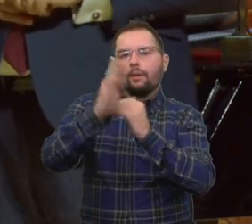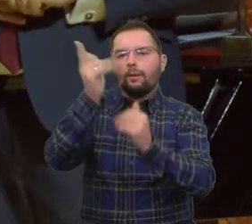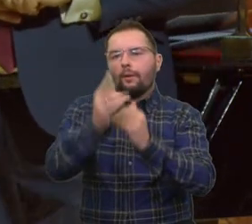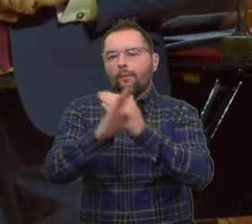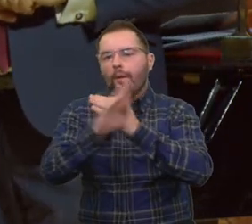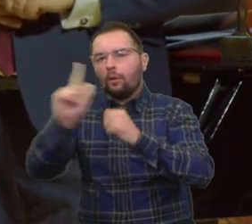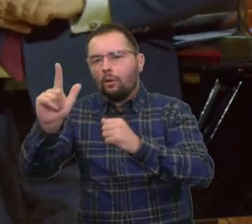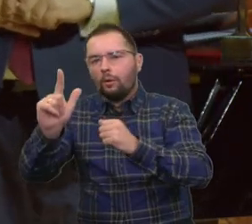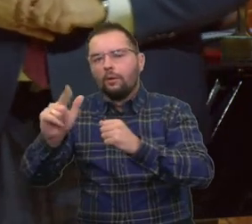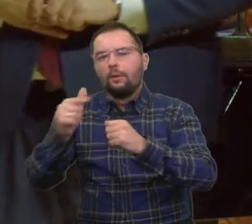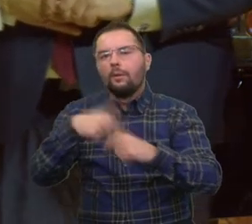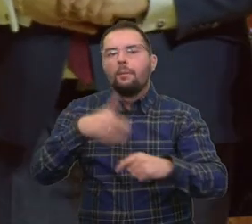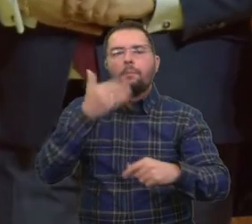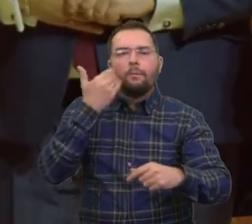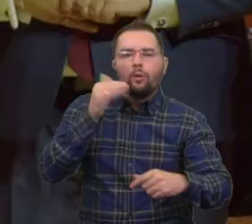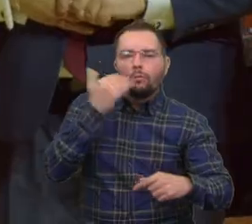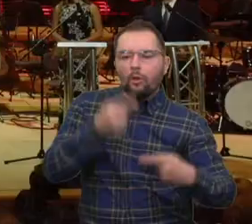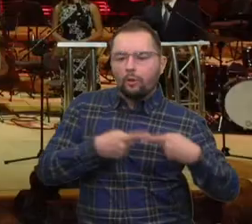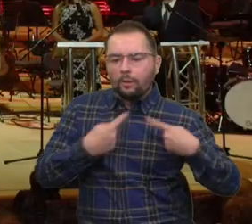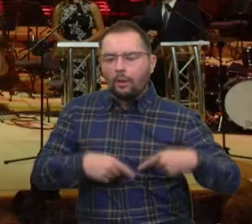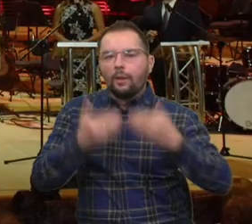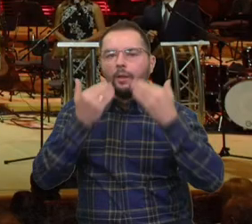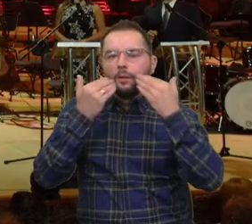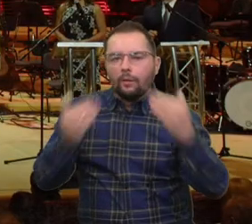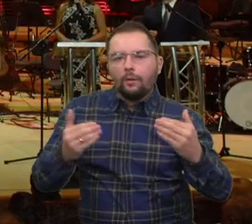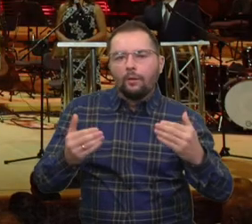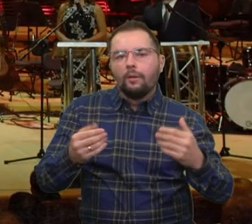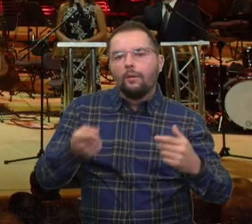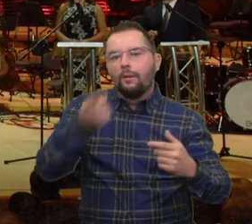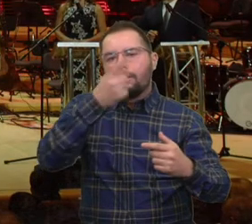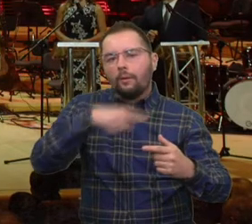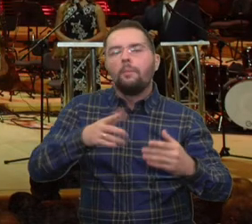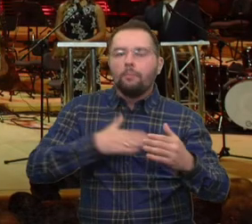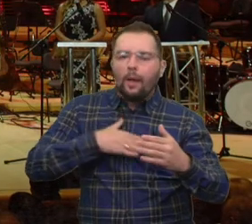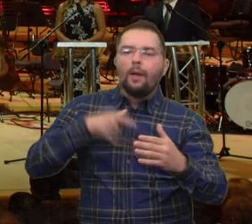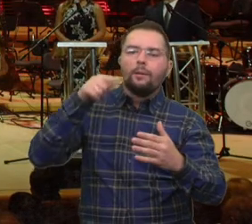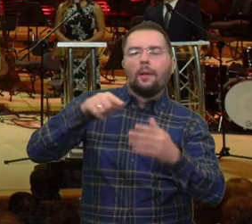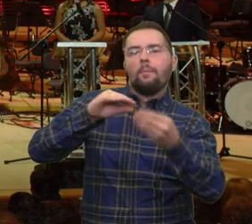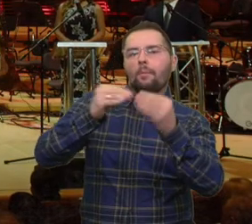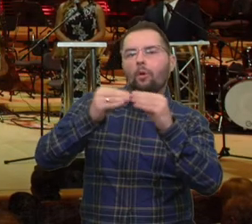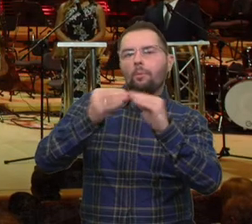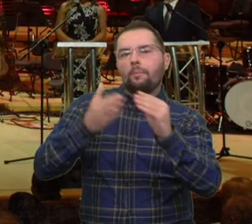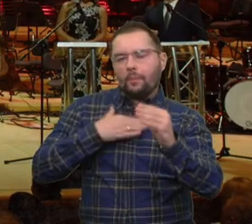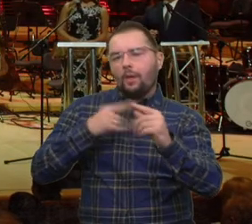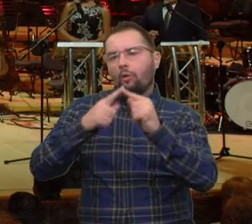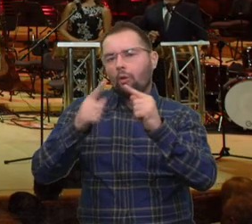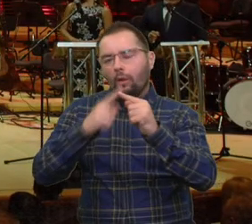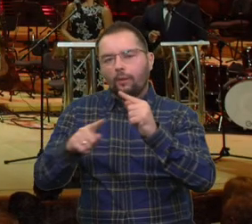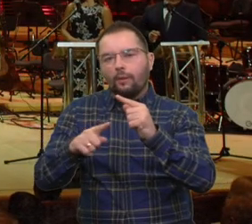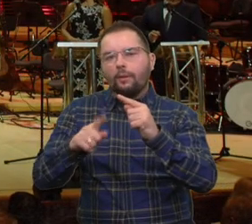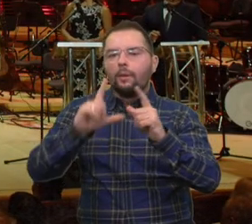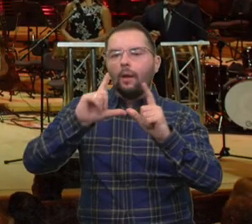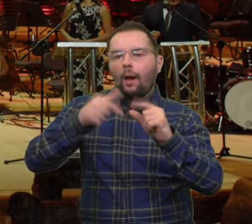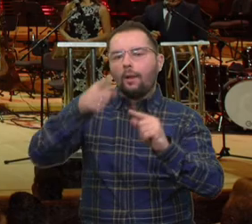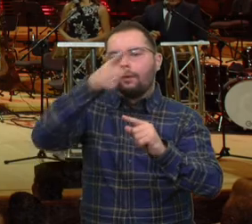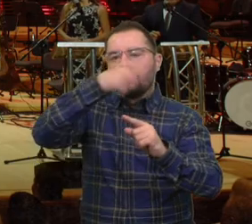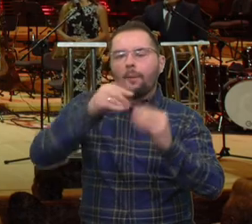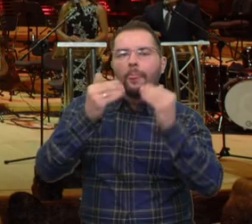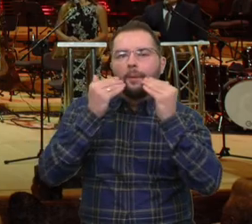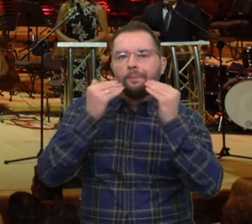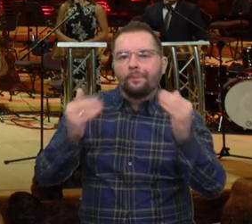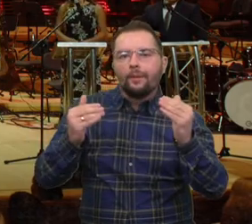928 i za to serdecznie dziękuję. Chociaż mamy z tym wiele problemów, ale dzięki